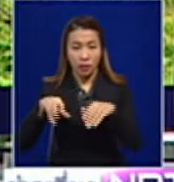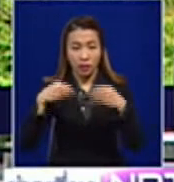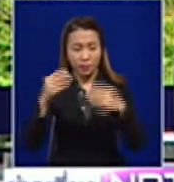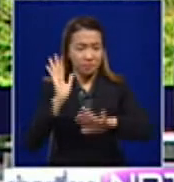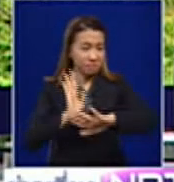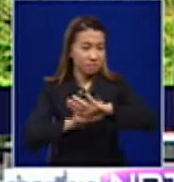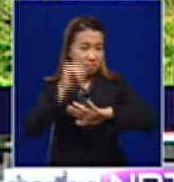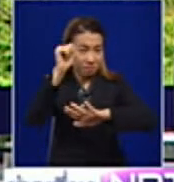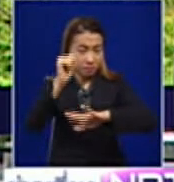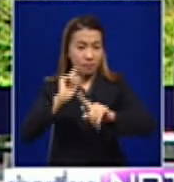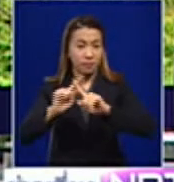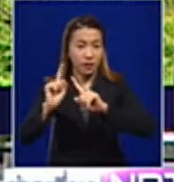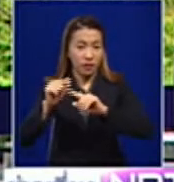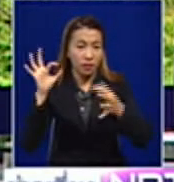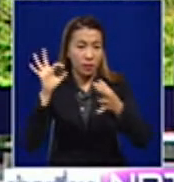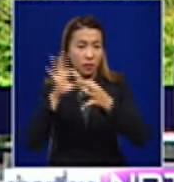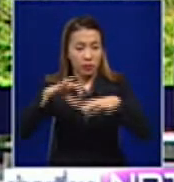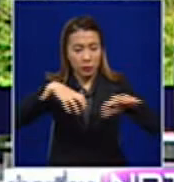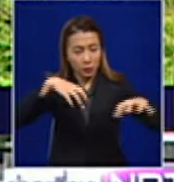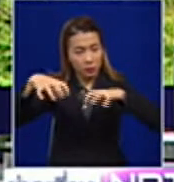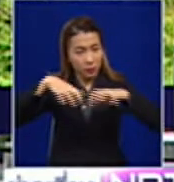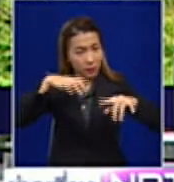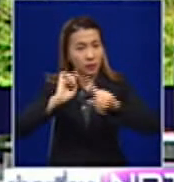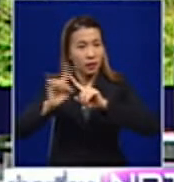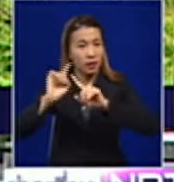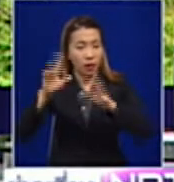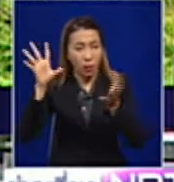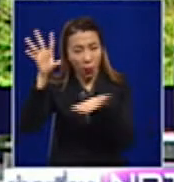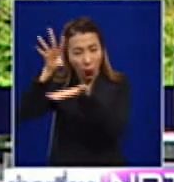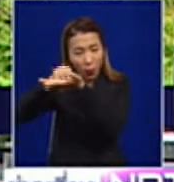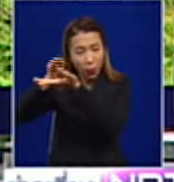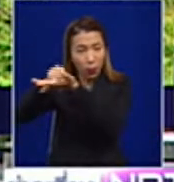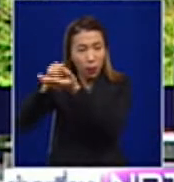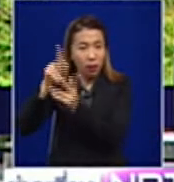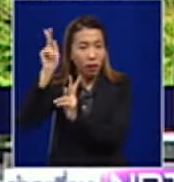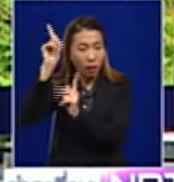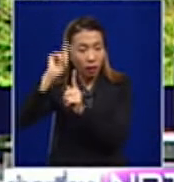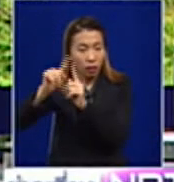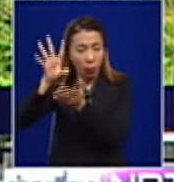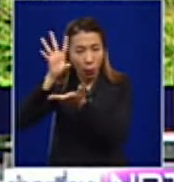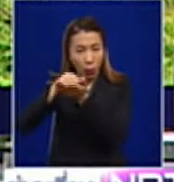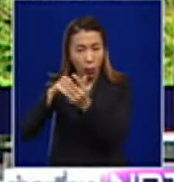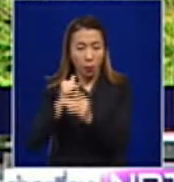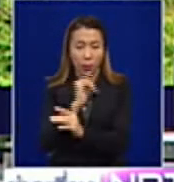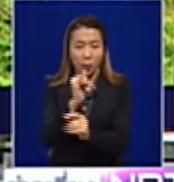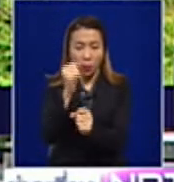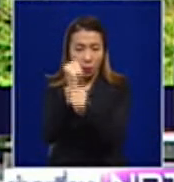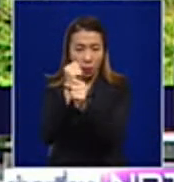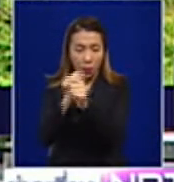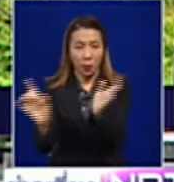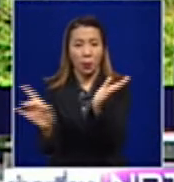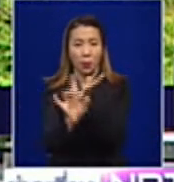าชีพและมีทักษะด้านการบริหารจัดการด้านข้อมูลข่าวสารเพื่อให้ทำงานได้อย่างมีประสิทธิภา